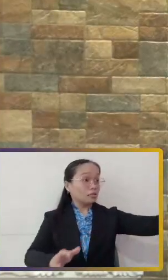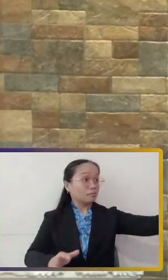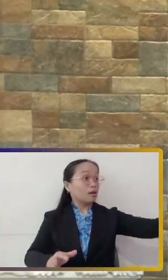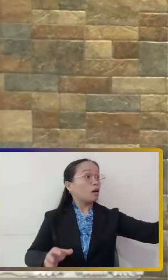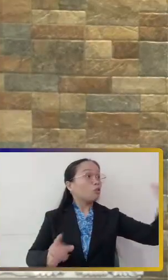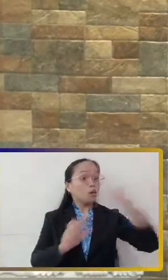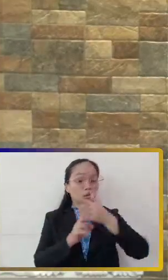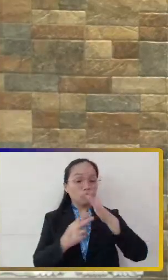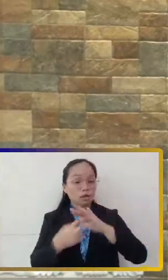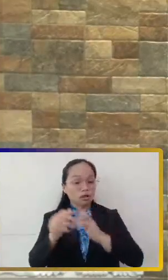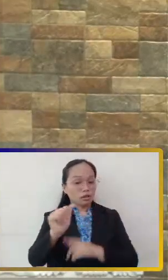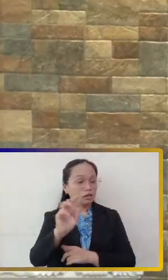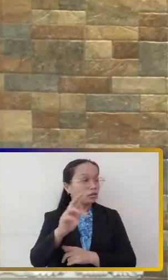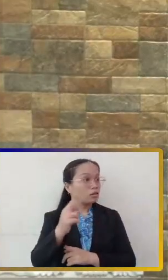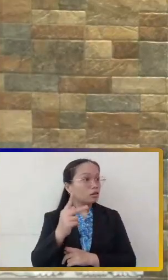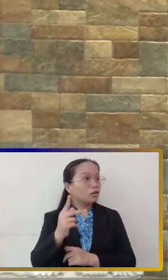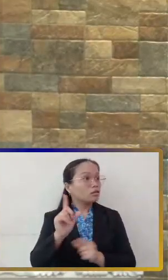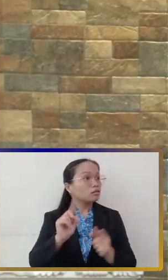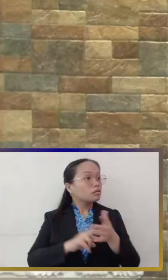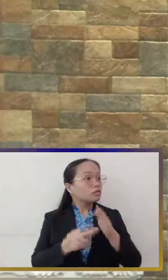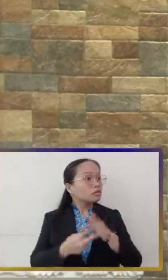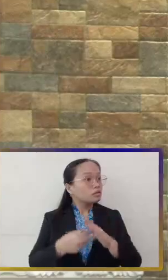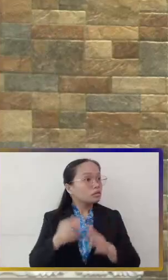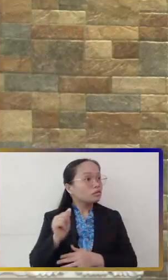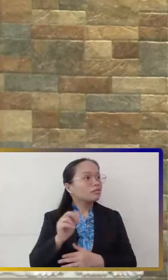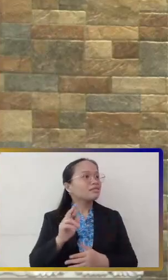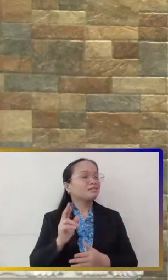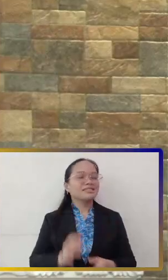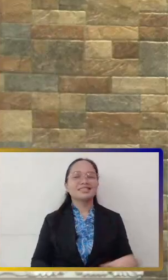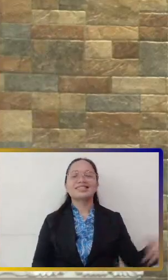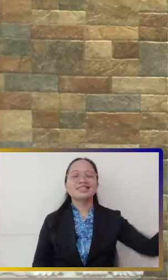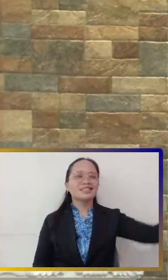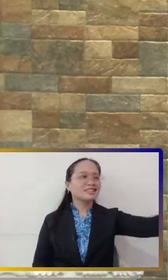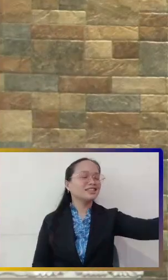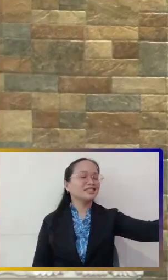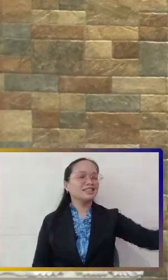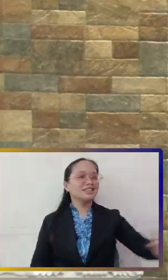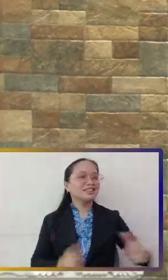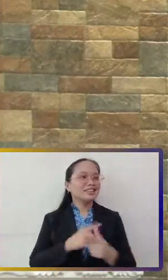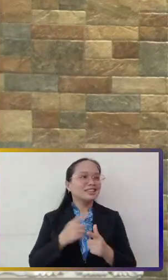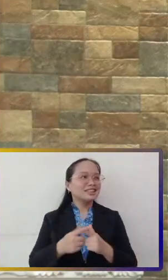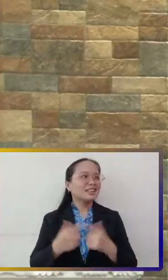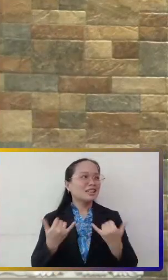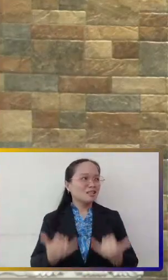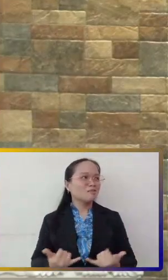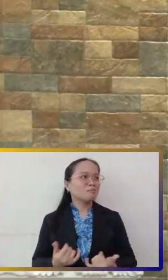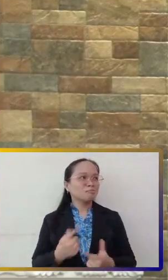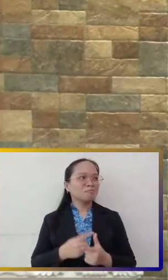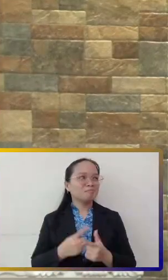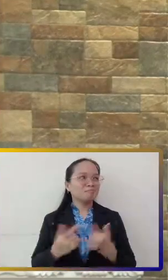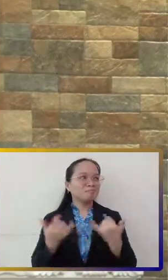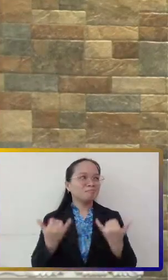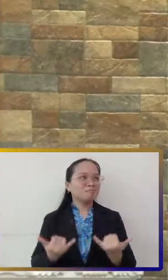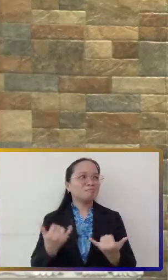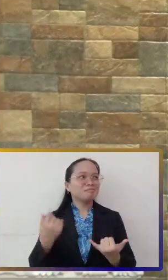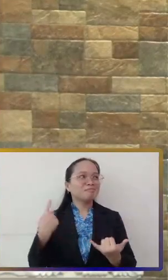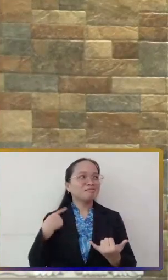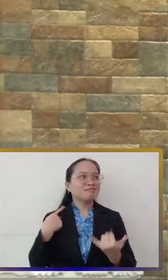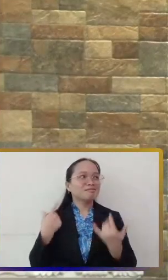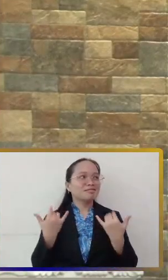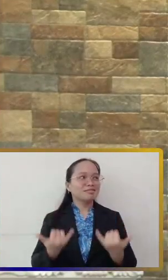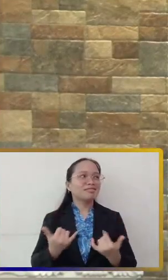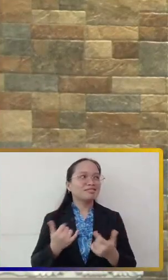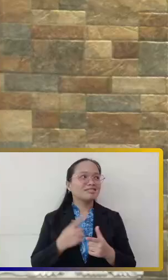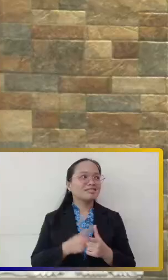mga kapatid, became holy unto God. Okay? Ito po'y holy, mga kapatid. Natandaan niyo, mga kapatid,